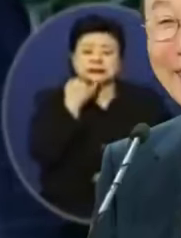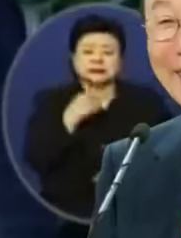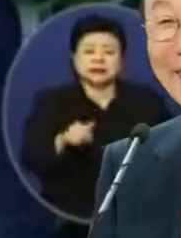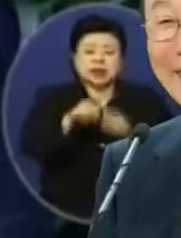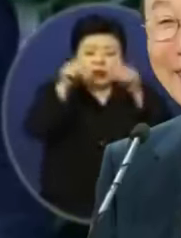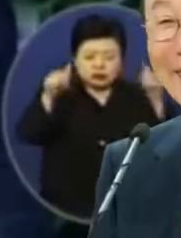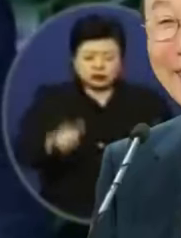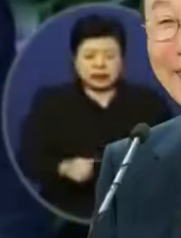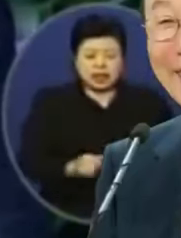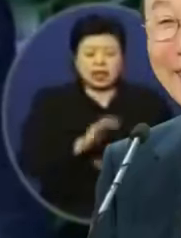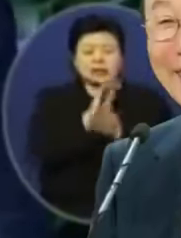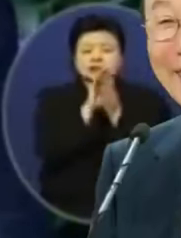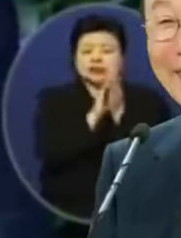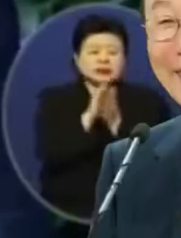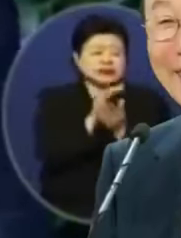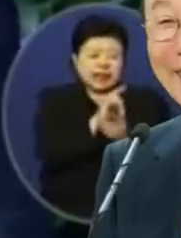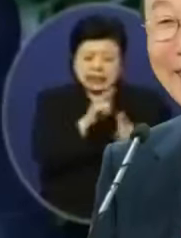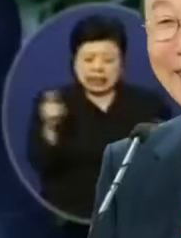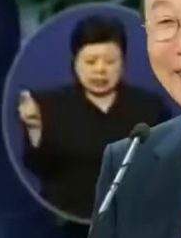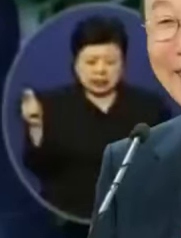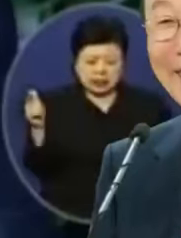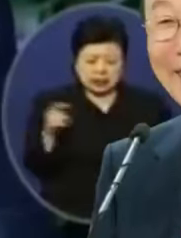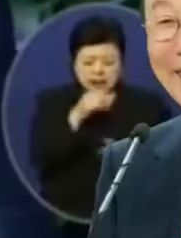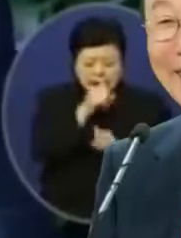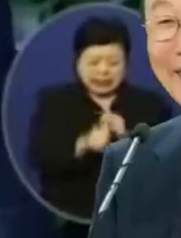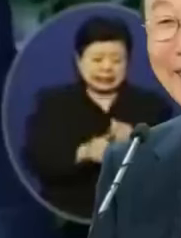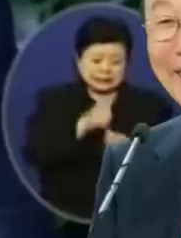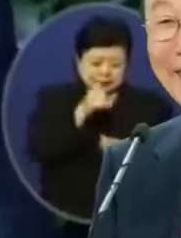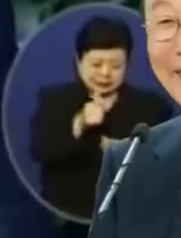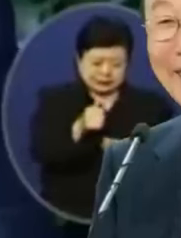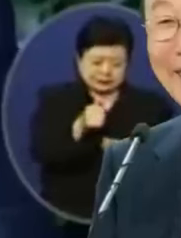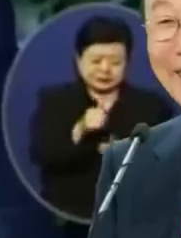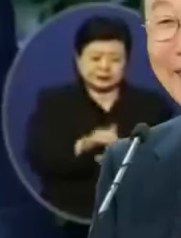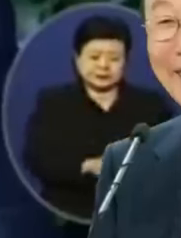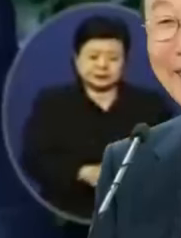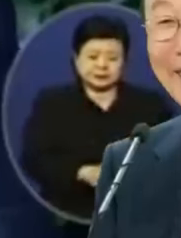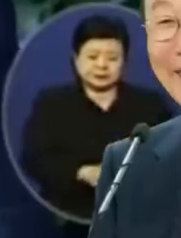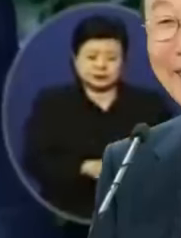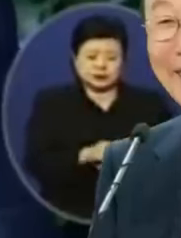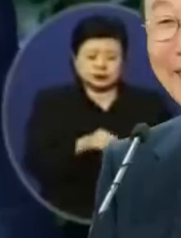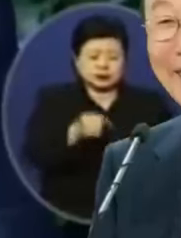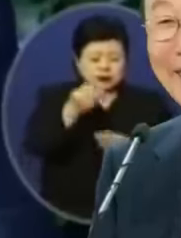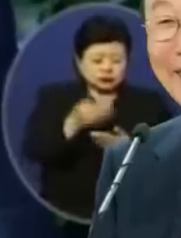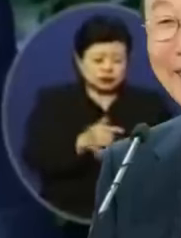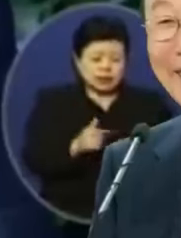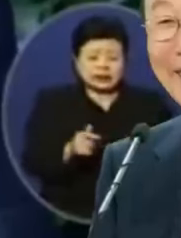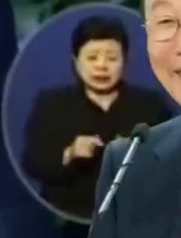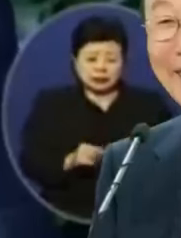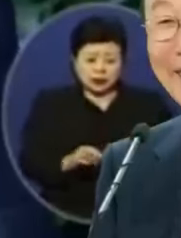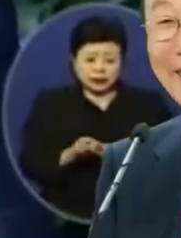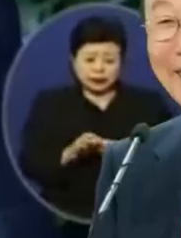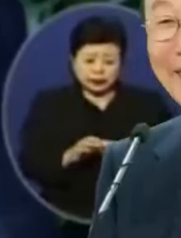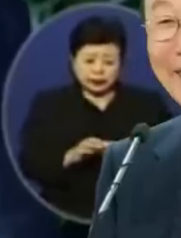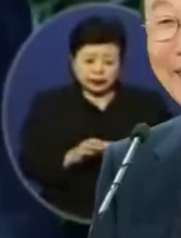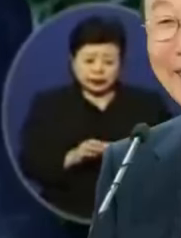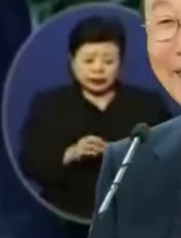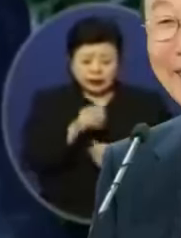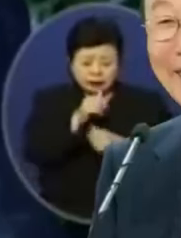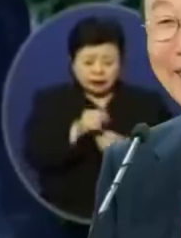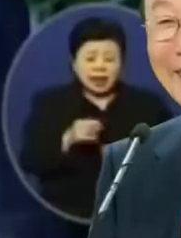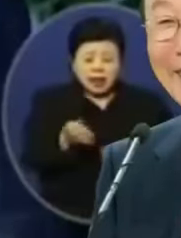우상 섬기지 않습니다. 우리 하나님이 우리를 건져주지 아니하시도